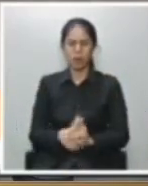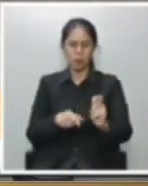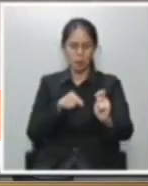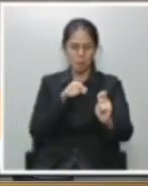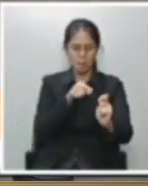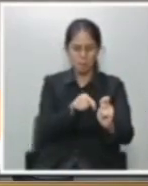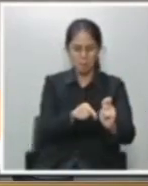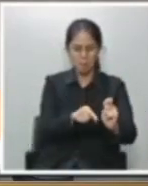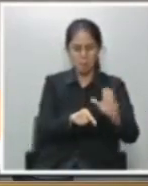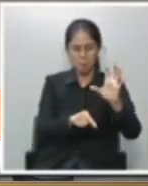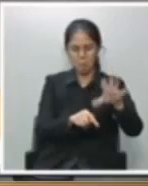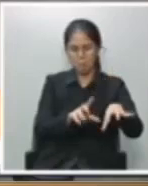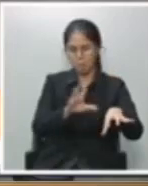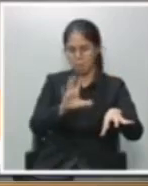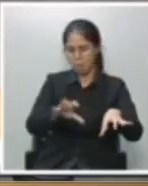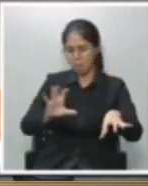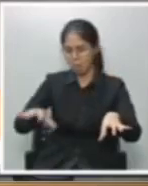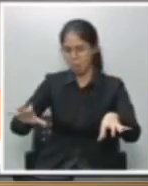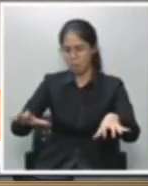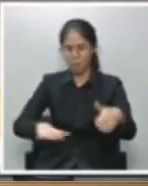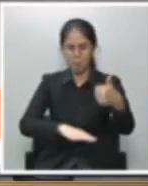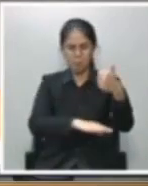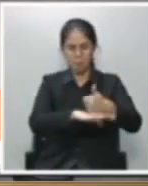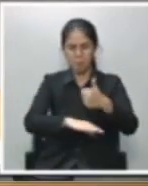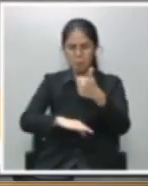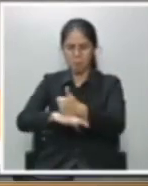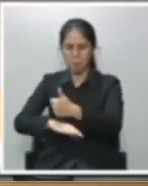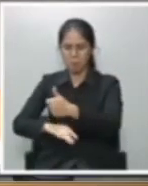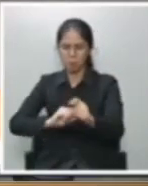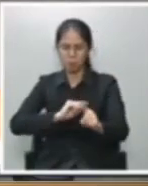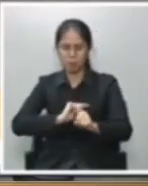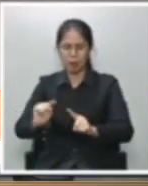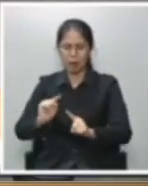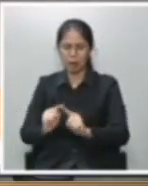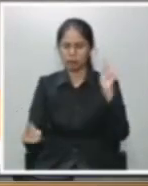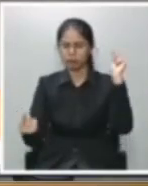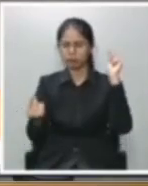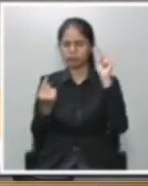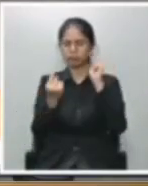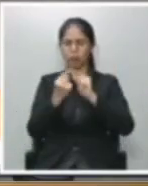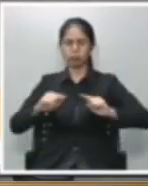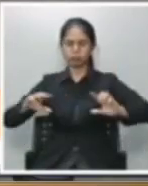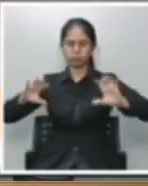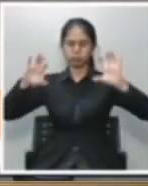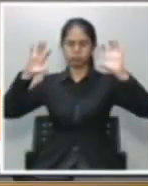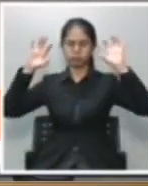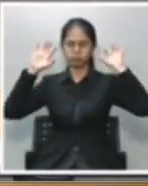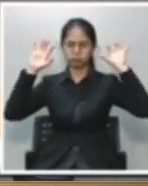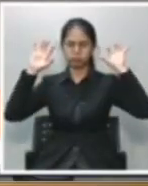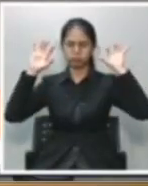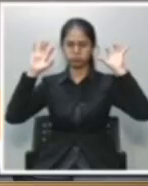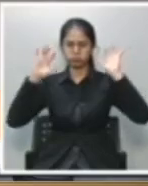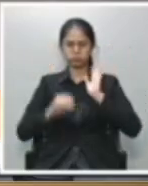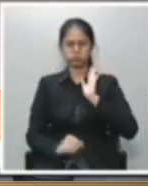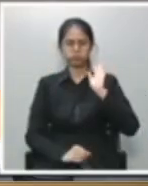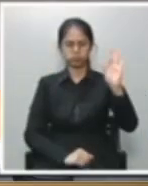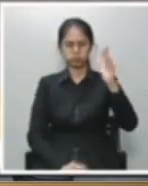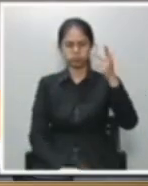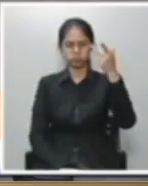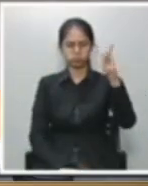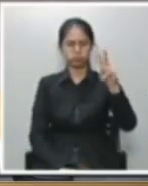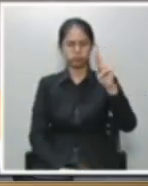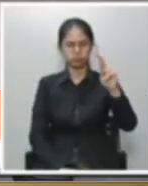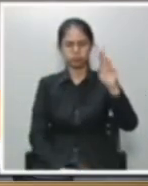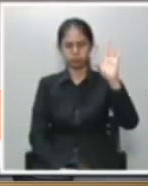ถิ่นเขาไม่ใช่นักการเมืองท้องถิ่นแล้วเขาเป็นข้าราชการการเมืองของคสช.เพราะเขาอยู่ตามคำสั่ง